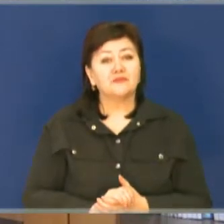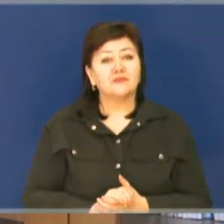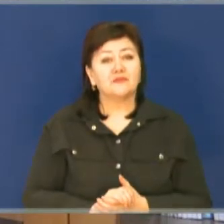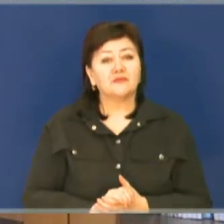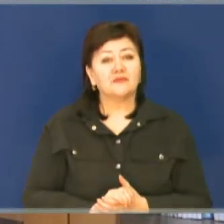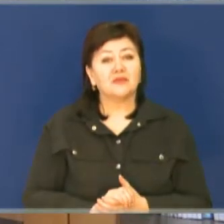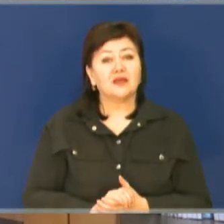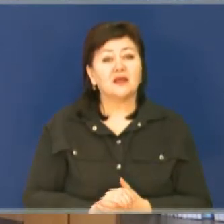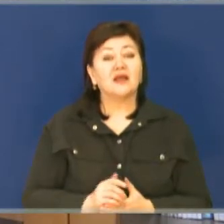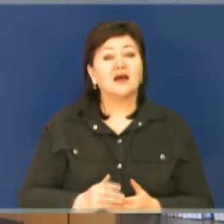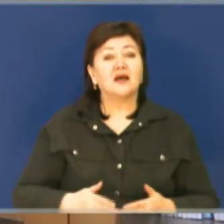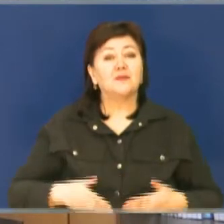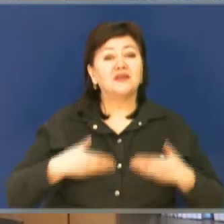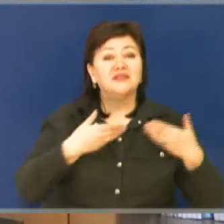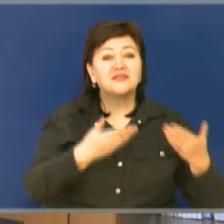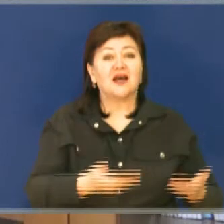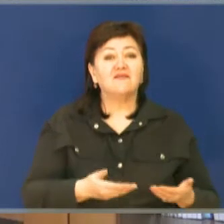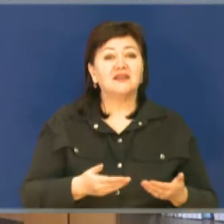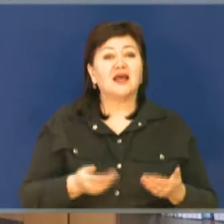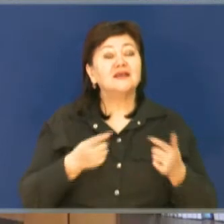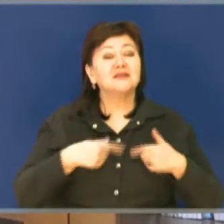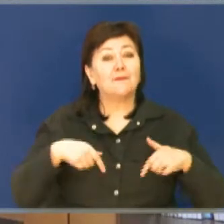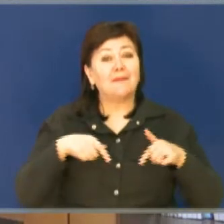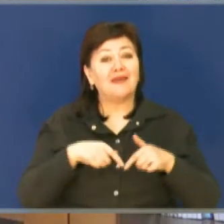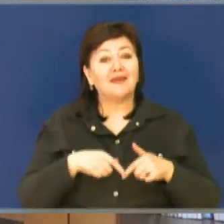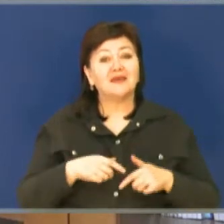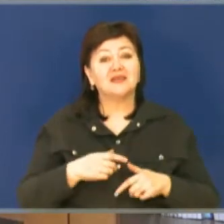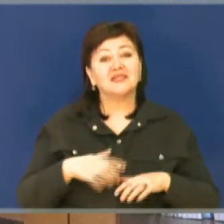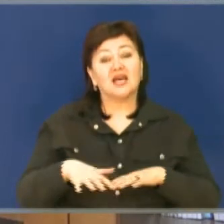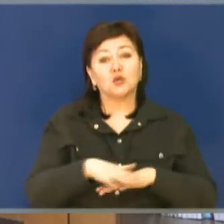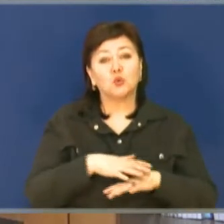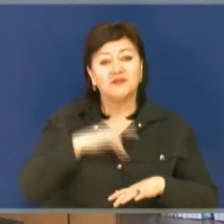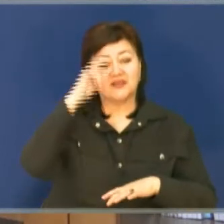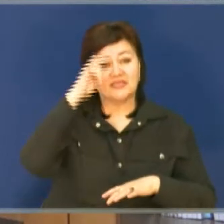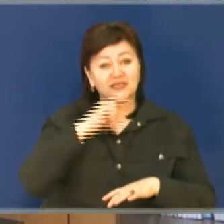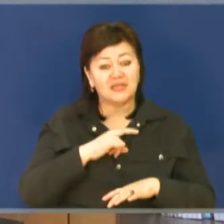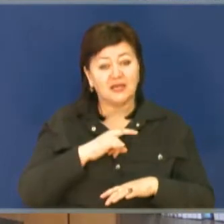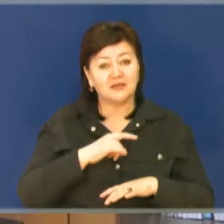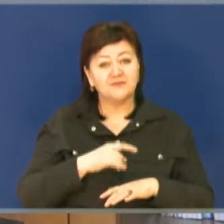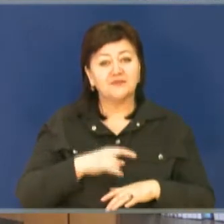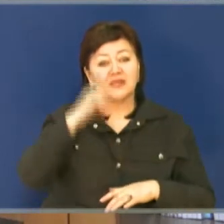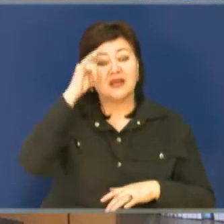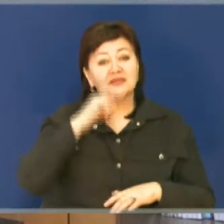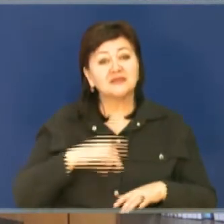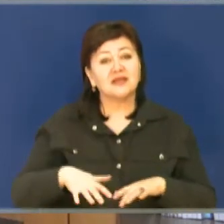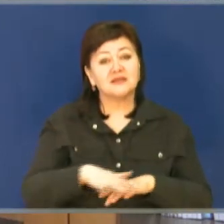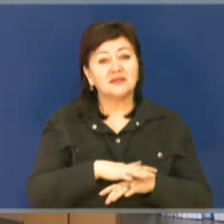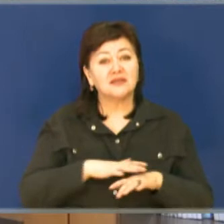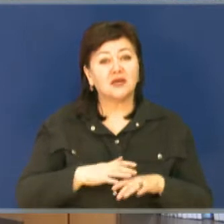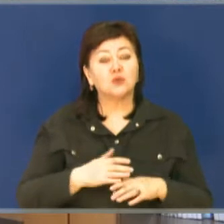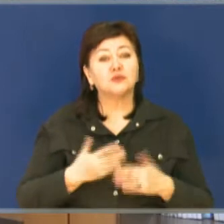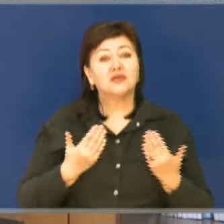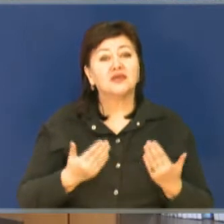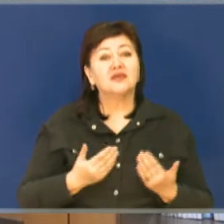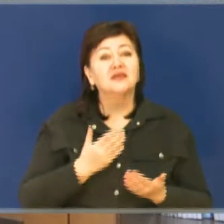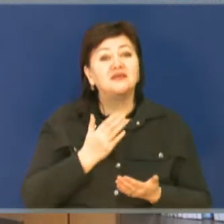отведена Ассамблее народа Казахстана. И сегодня как перед казахстанским народом, так и перед Ассамблеей